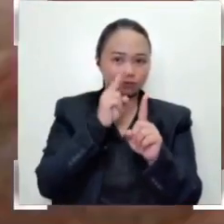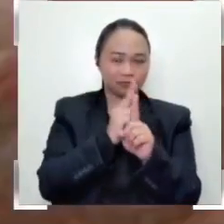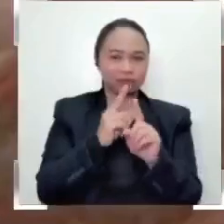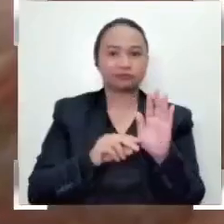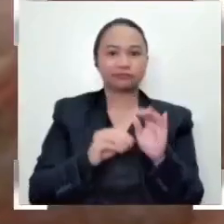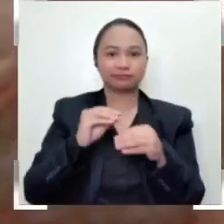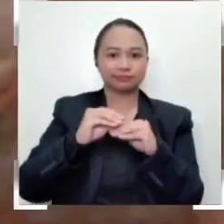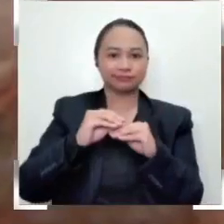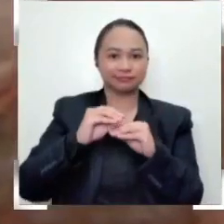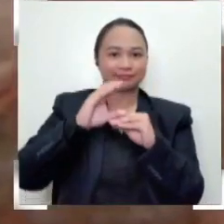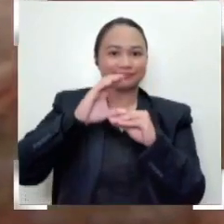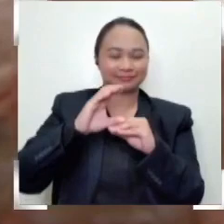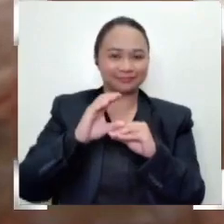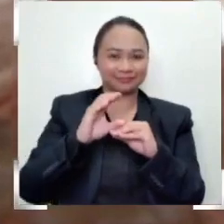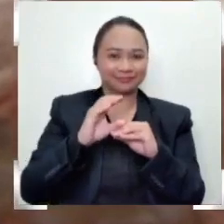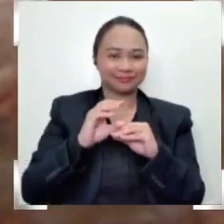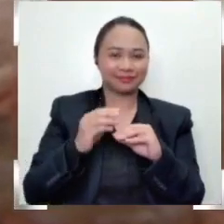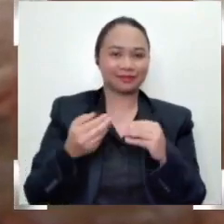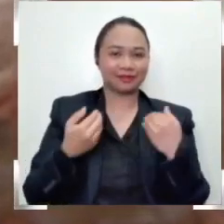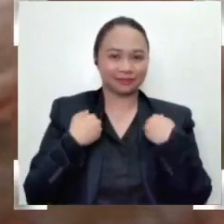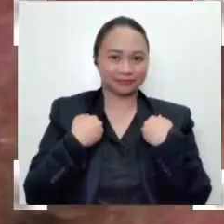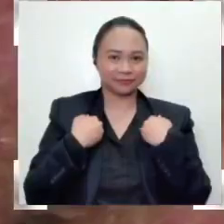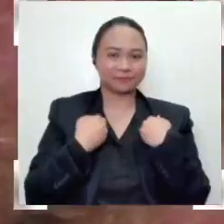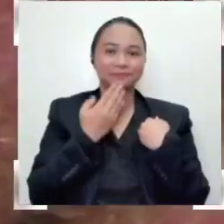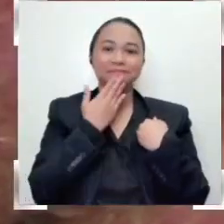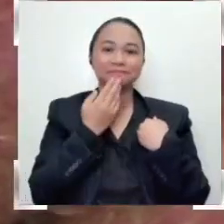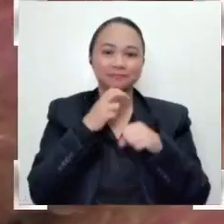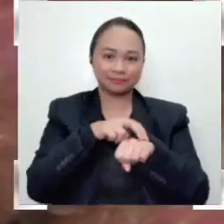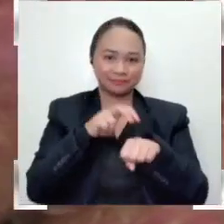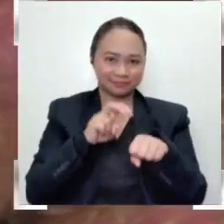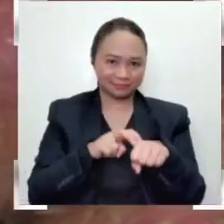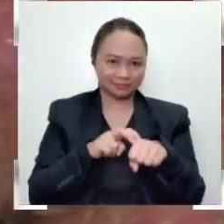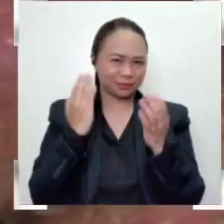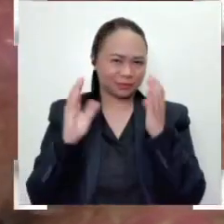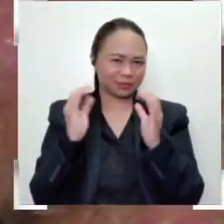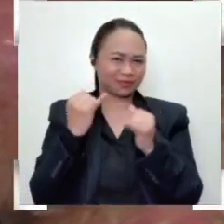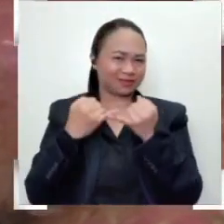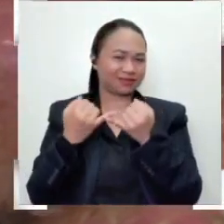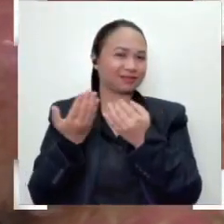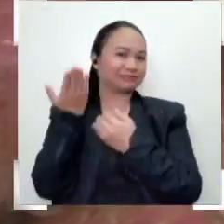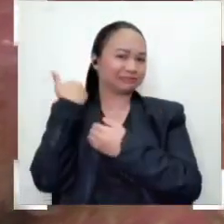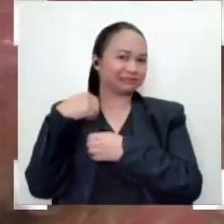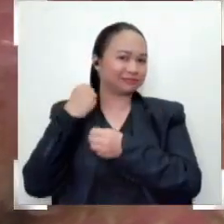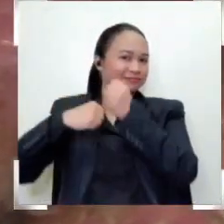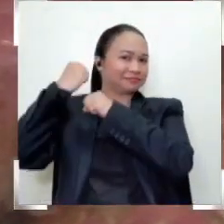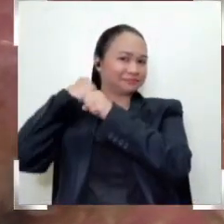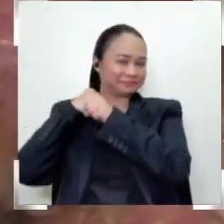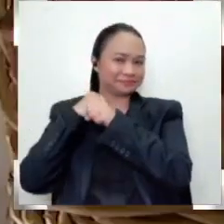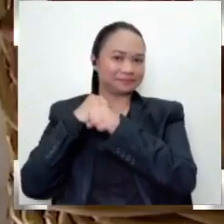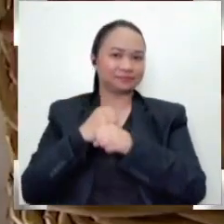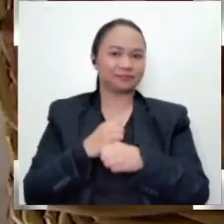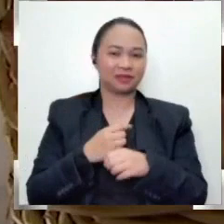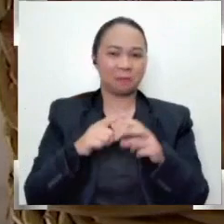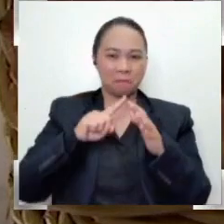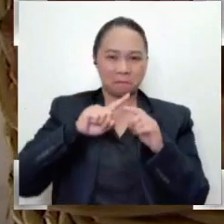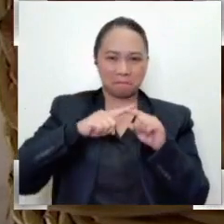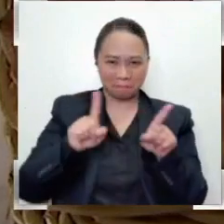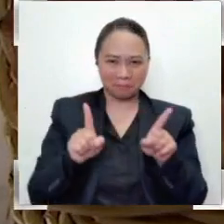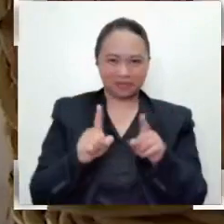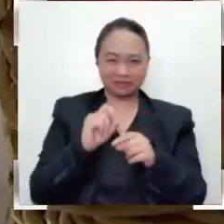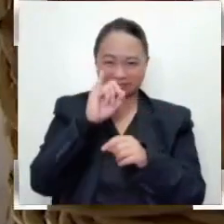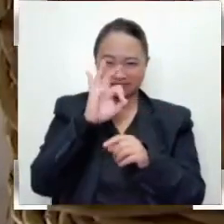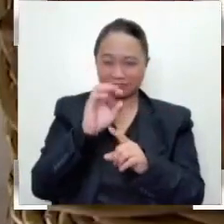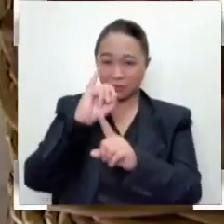kamote kumpara sa parehong panahon ng isang taon. Pero karaniwang bumababa pagsapit ng July hanggang September base sa datos